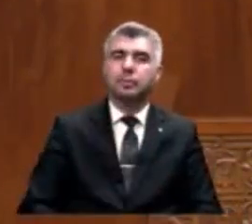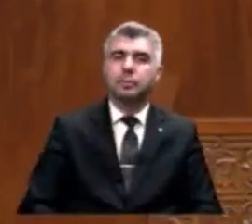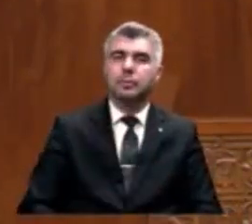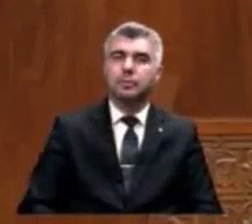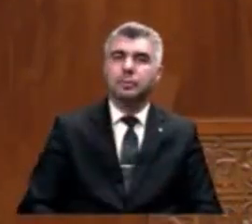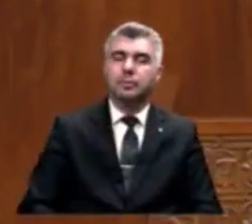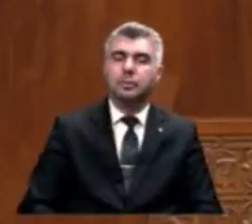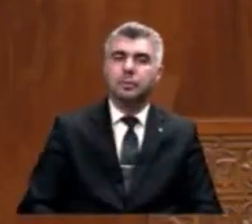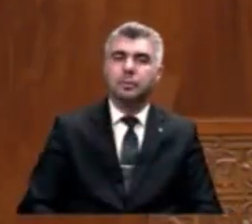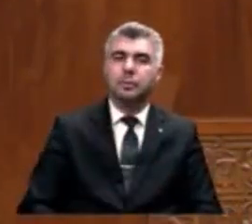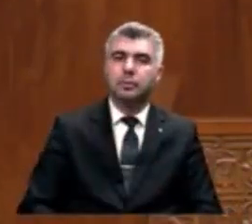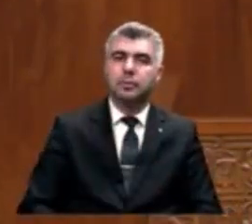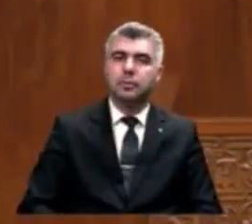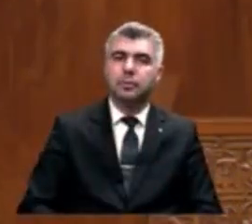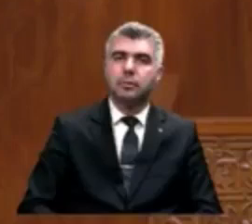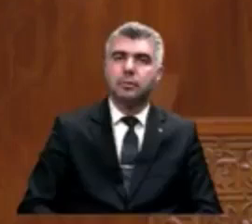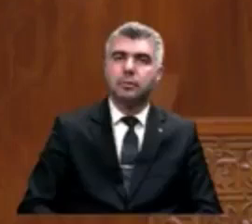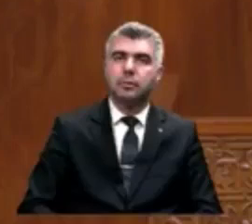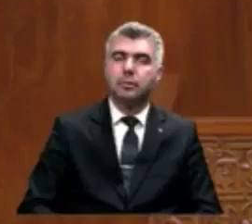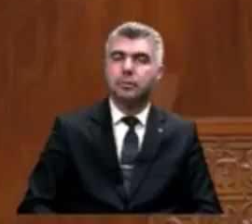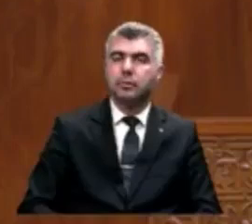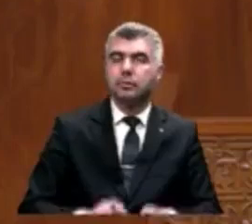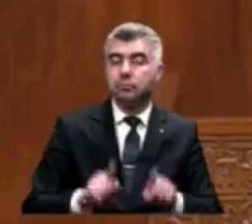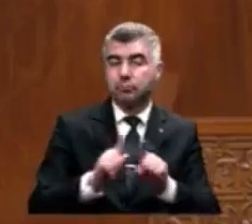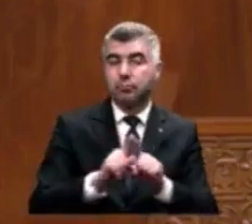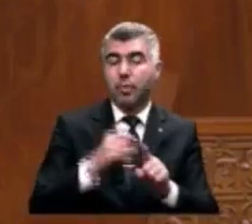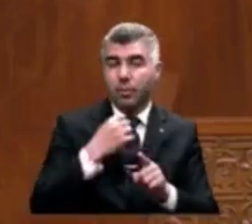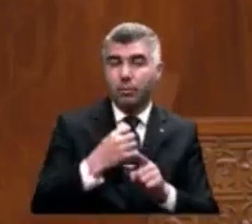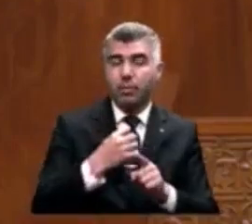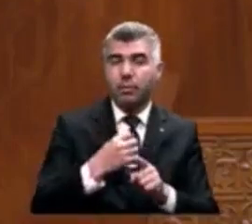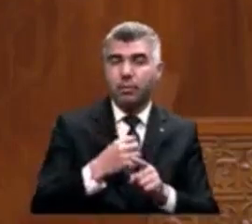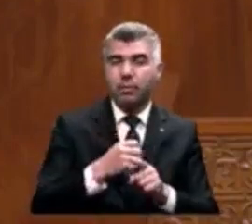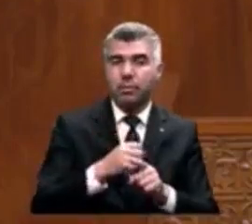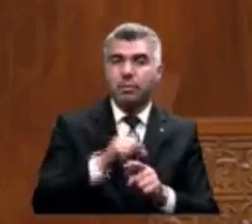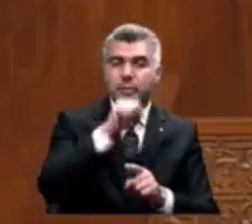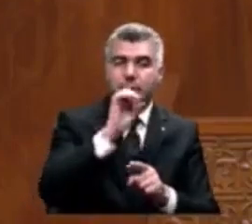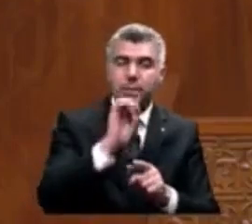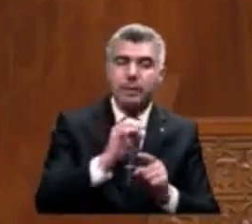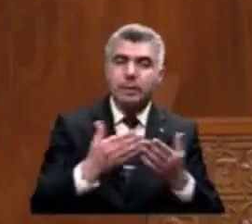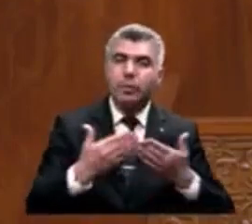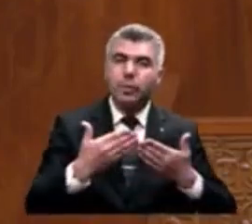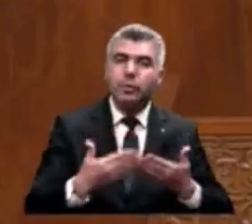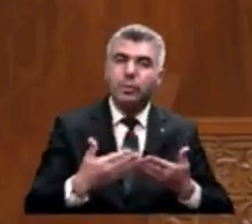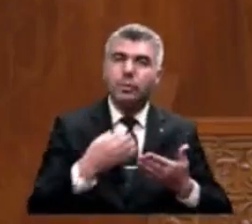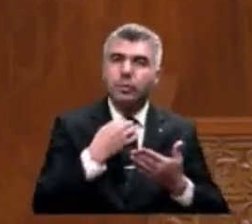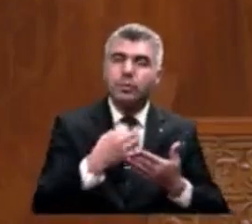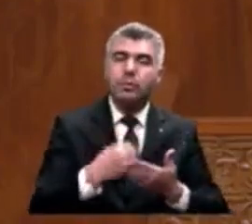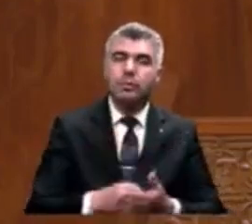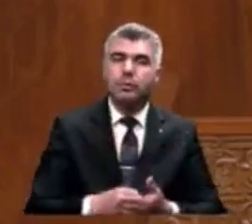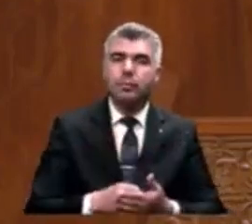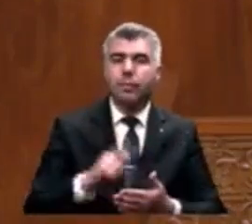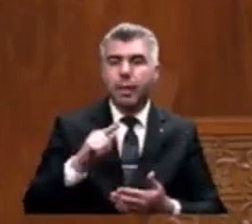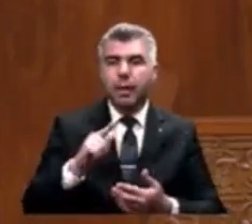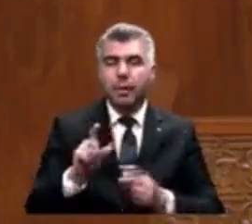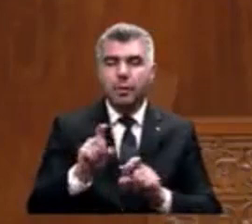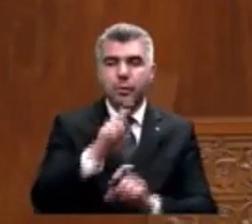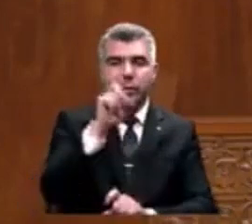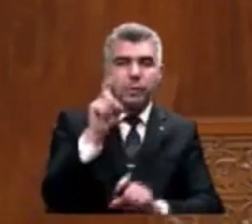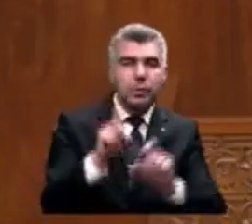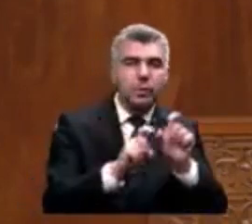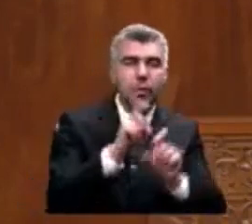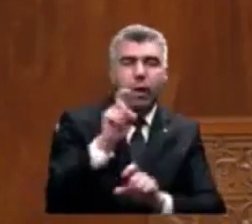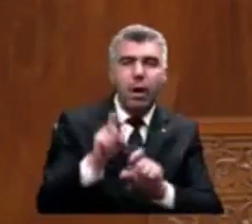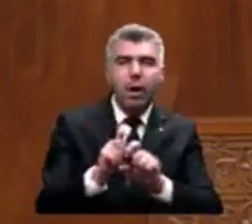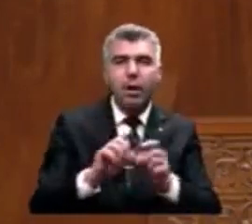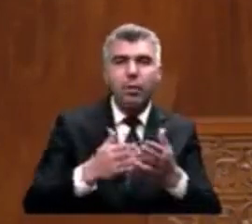هاد انا غير بغيت نخدم باش نقول بعض الاسئله اللي